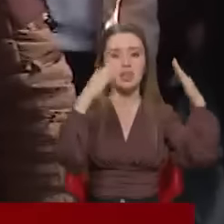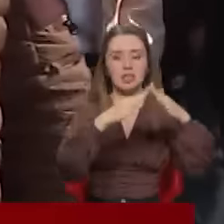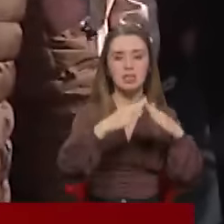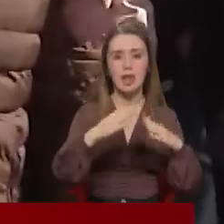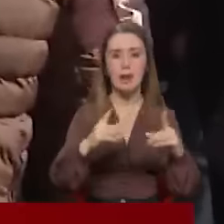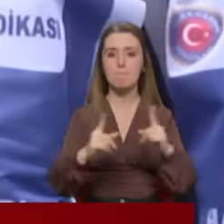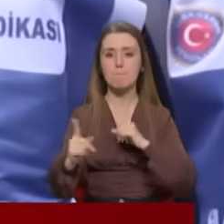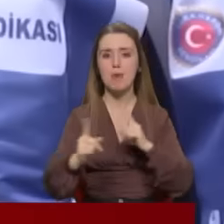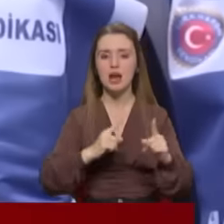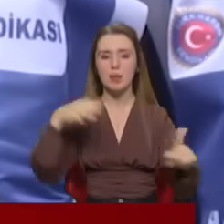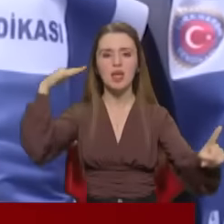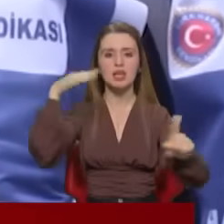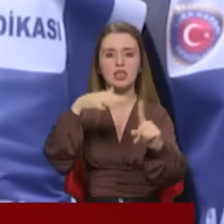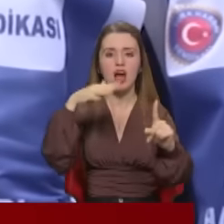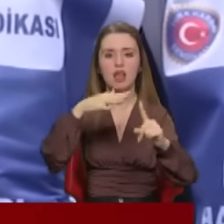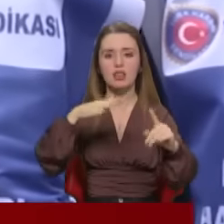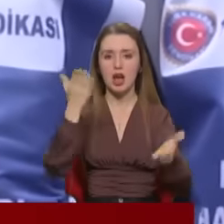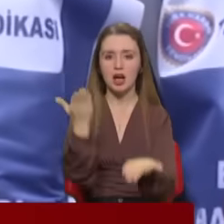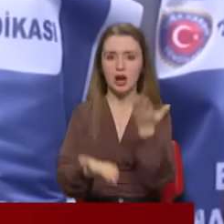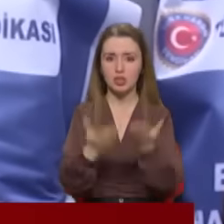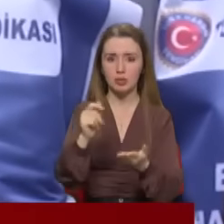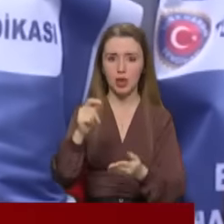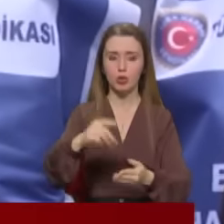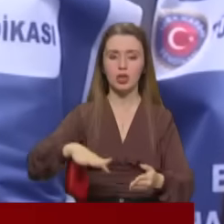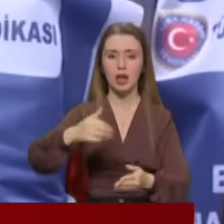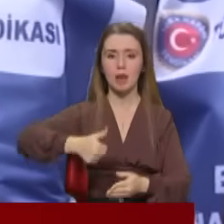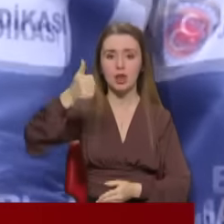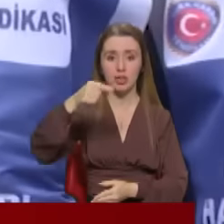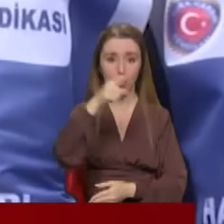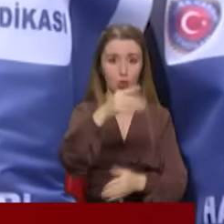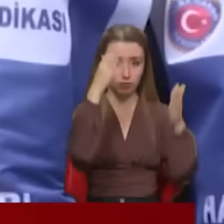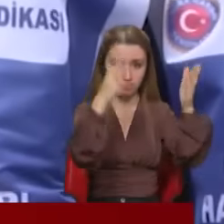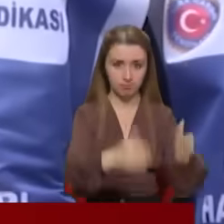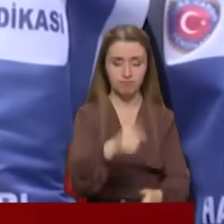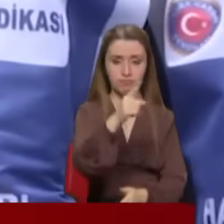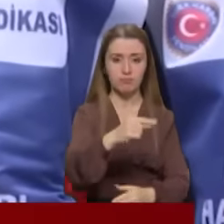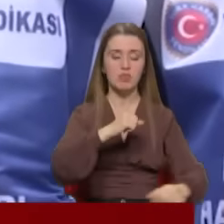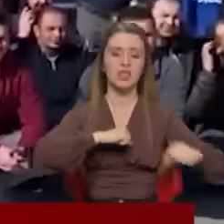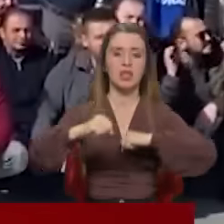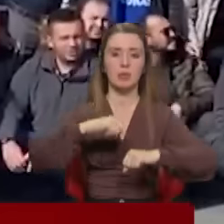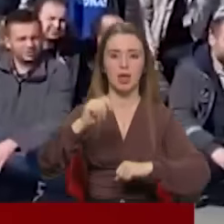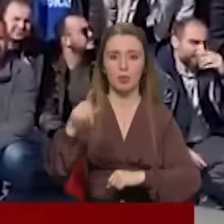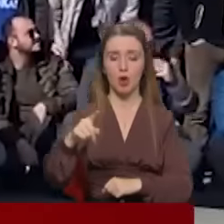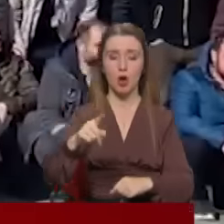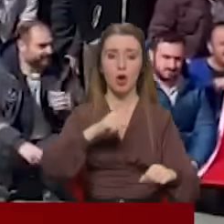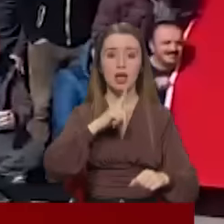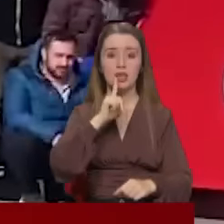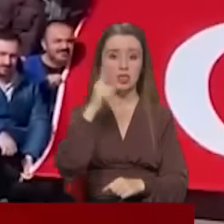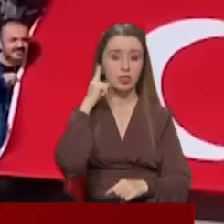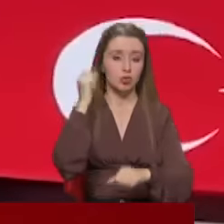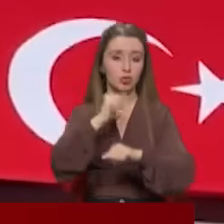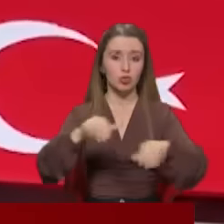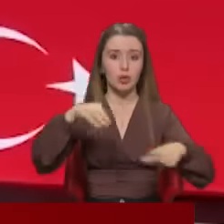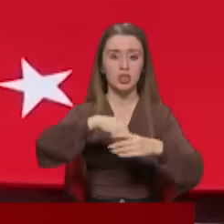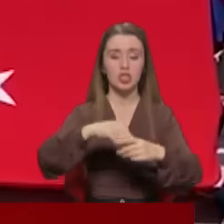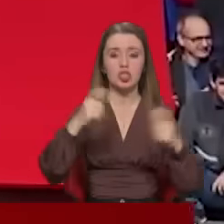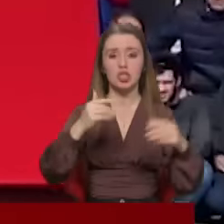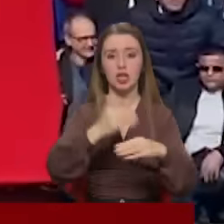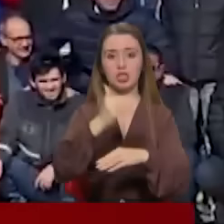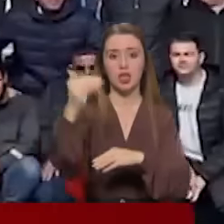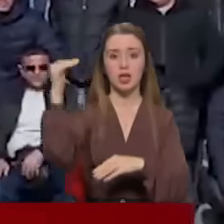Çağlayan Adliyesi'ne saldırıyla karşılaştıran Harp İş Genel Başkanı Alaaddin Soydan'a tepkili işçiler. Seslerini duyurmak için şehir dışından